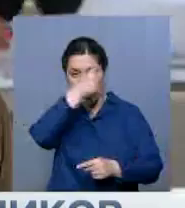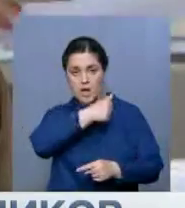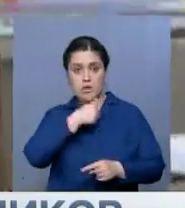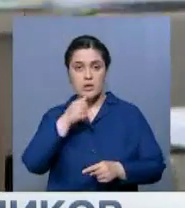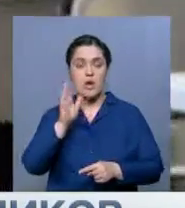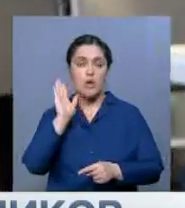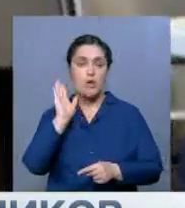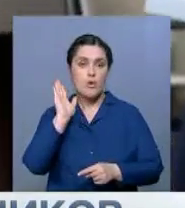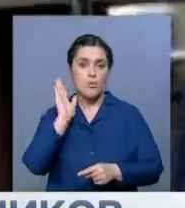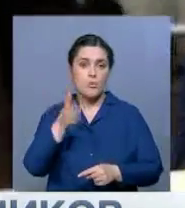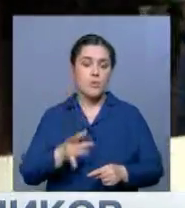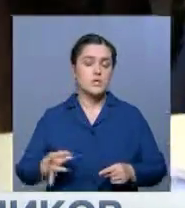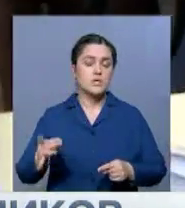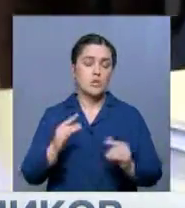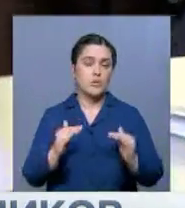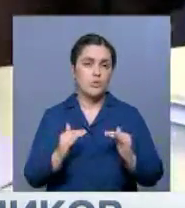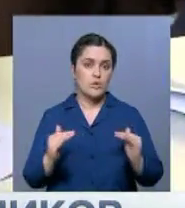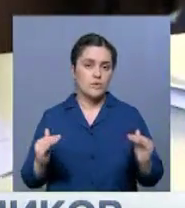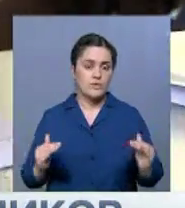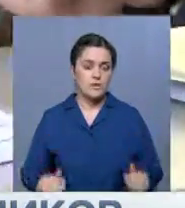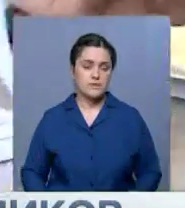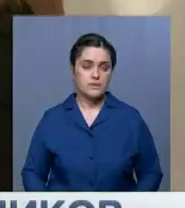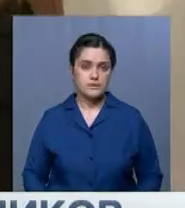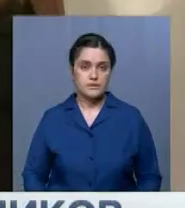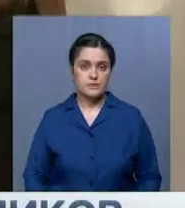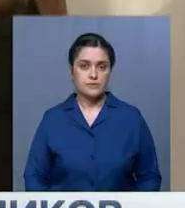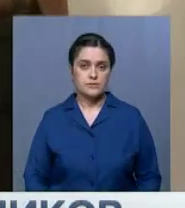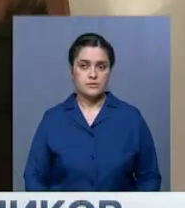планируется вывести его на республиканский